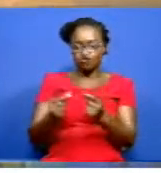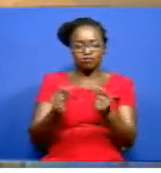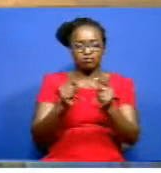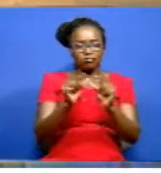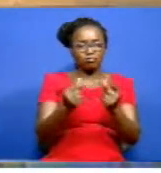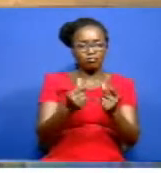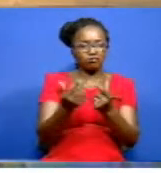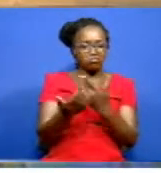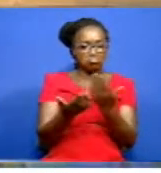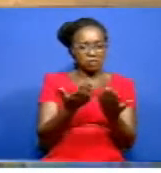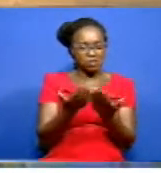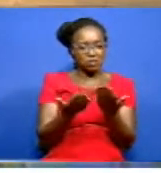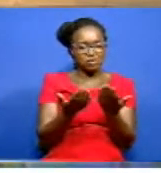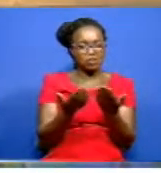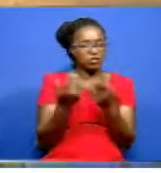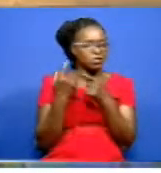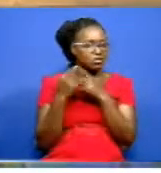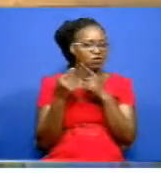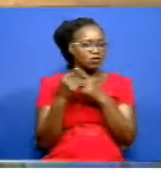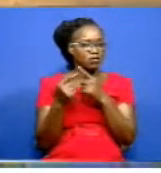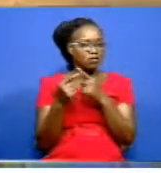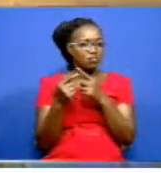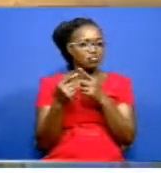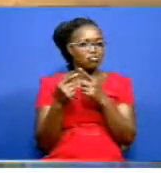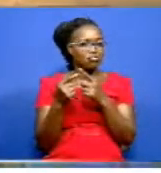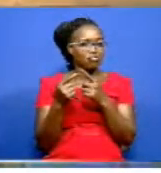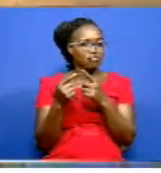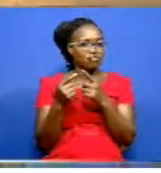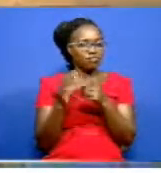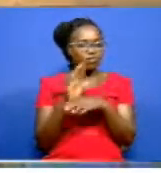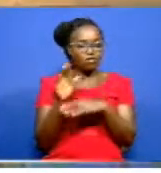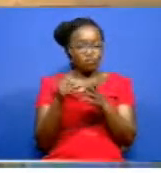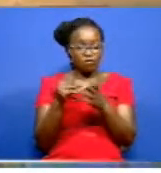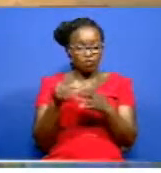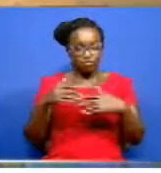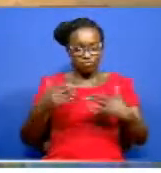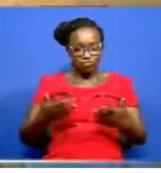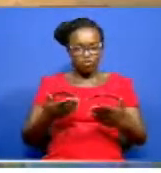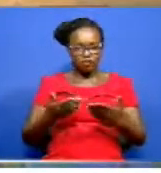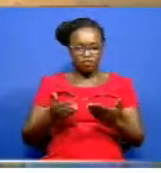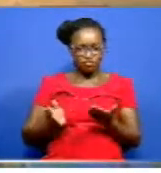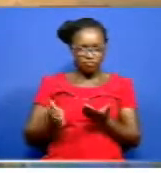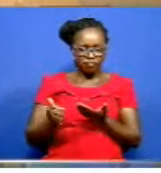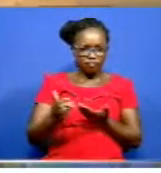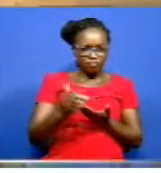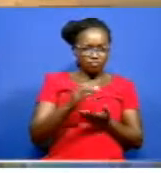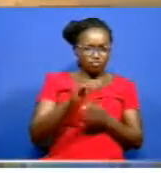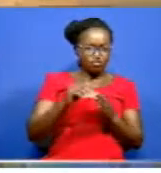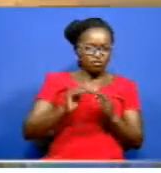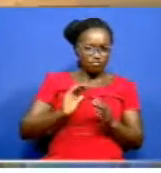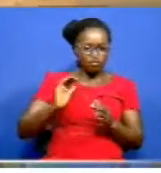maybe mnapitia kama nyinyi ni wajawazito, mnakuja nyinyi wote pamoja, tunawaasiliana,